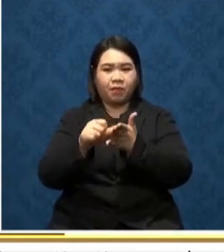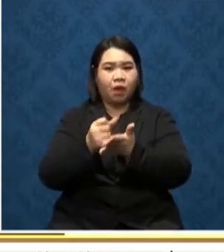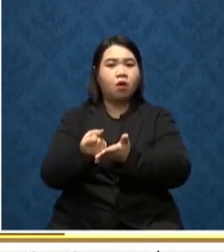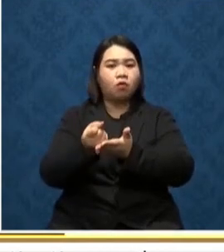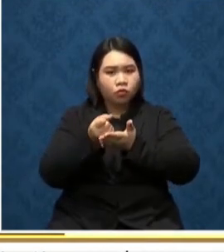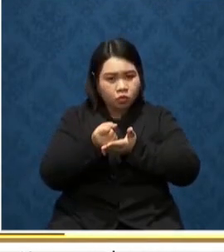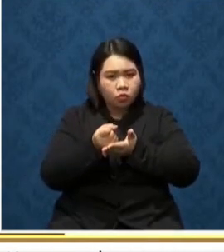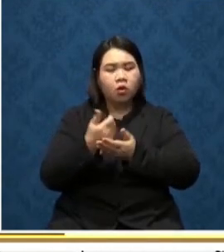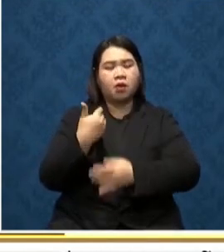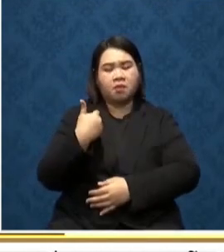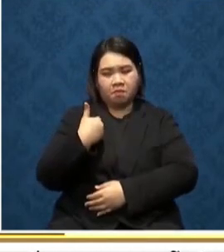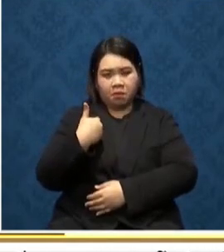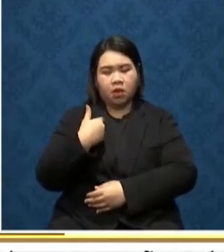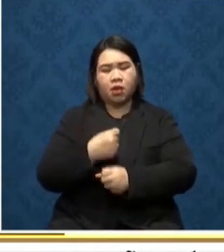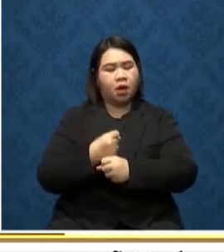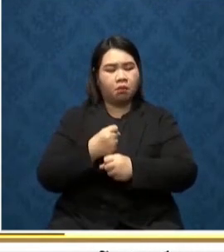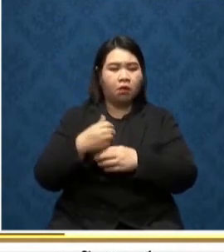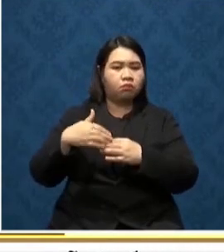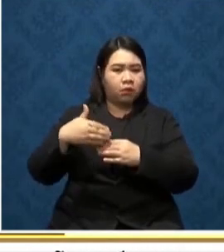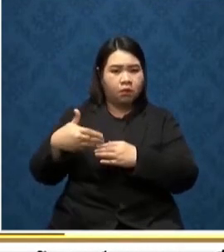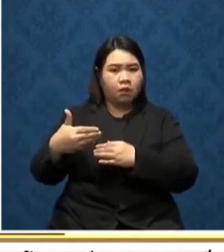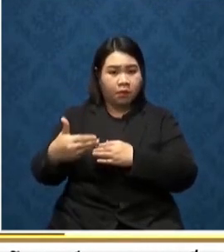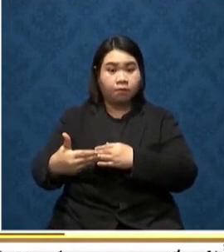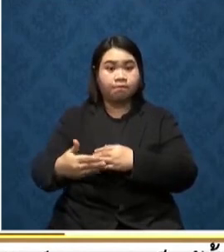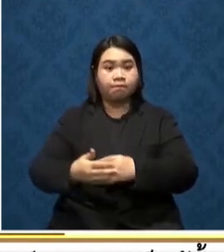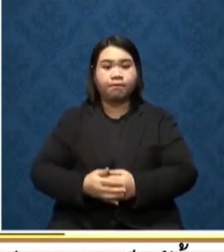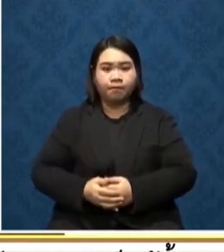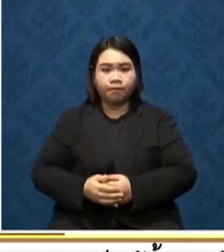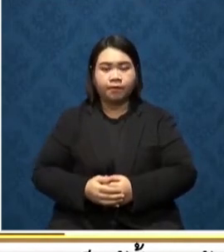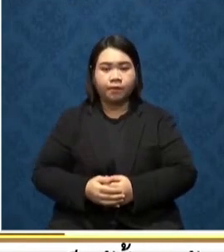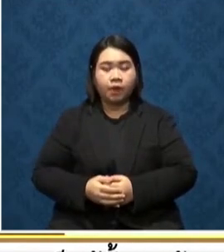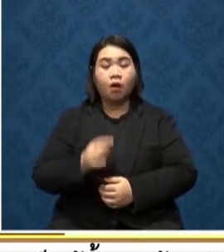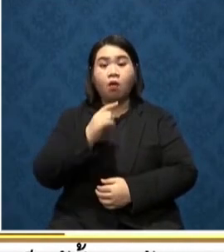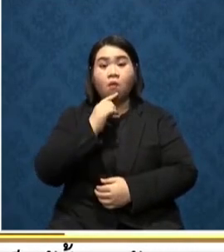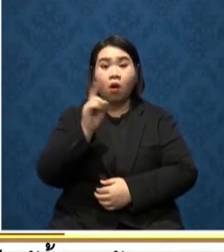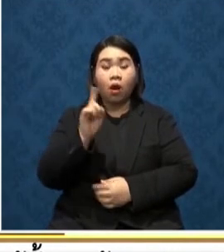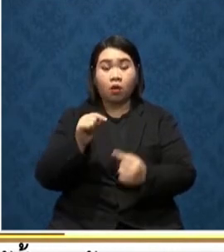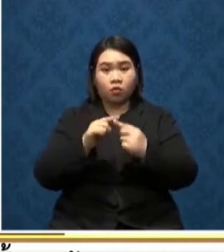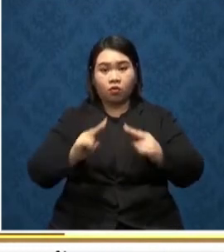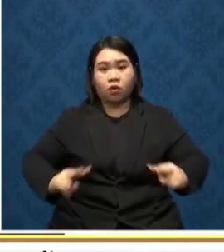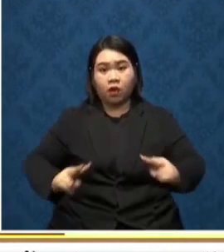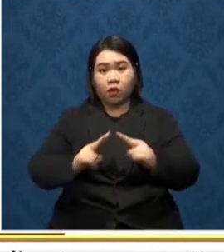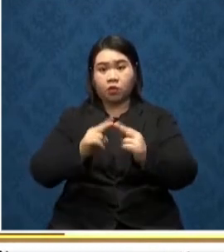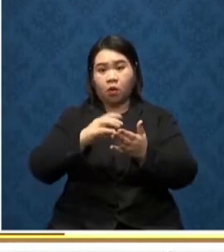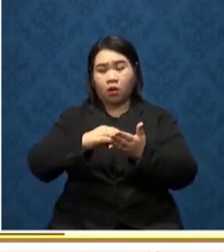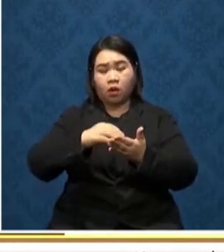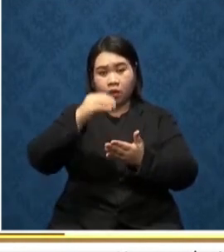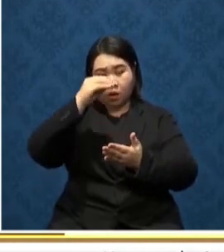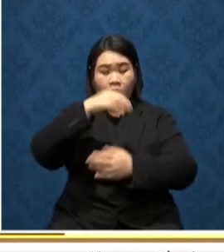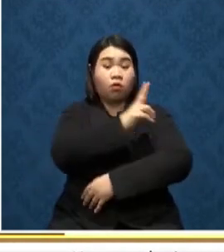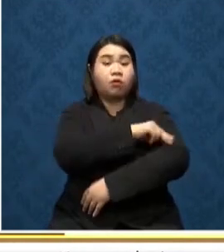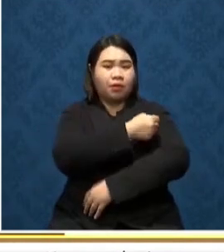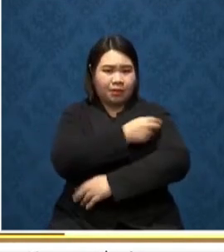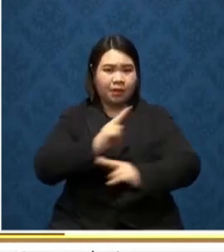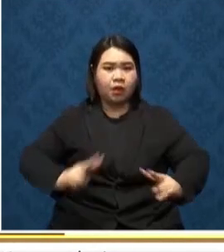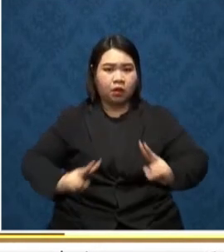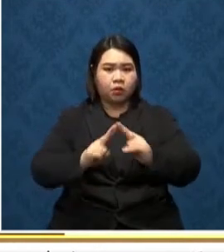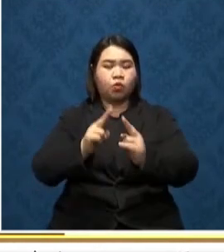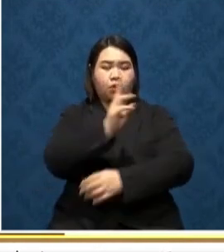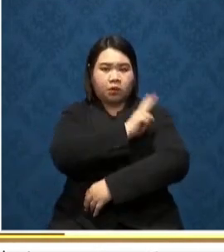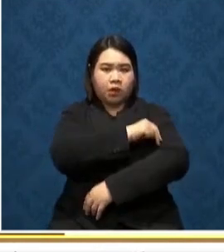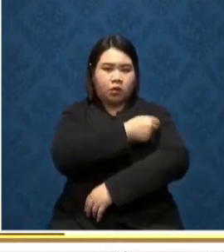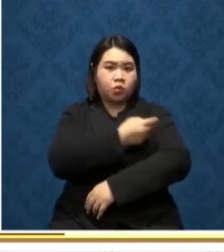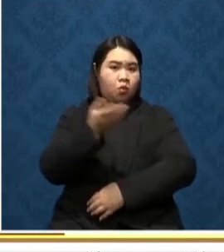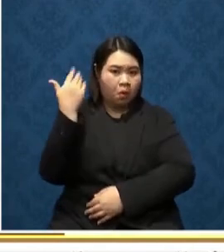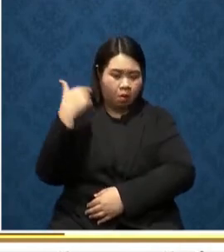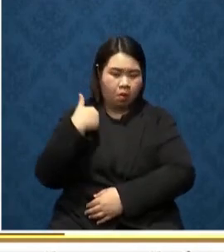ได้รับการดูแลกันมาอย่างตลอดเหมืกันนะครับโดยเฉพาะอยย่งกระทวงสาสุขที่ผ่านมา ก็พยายามที่